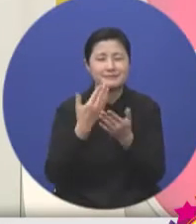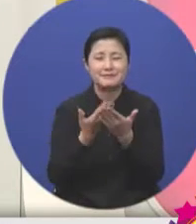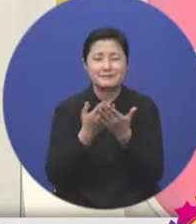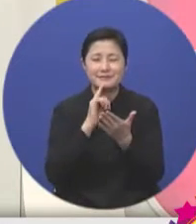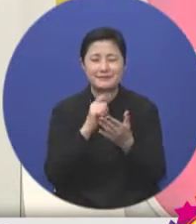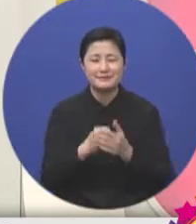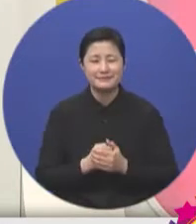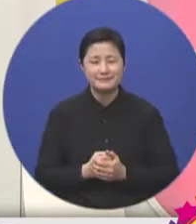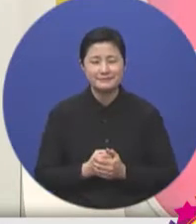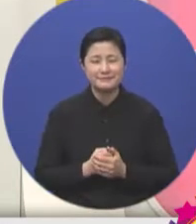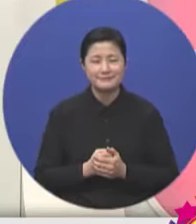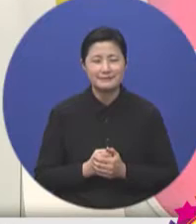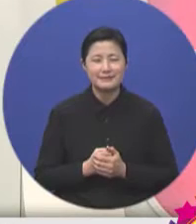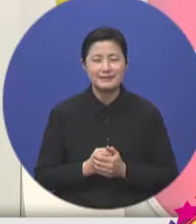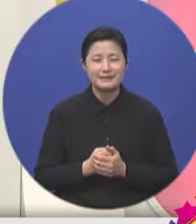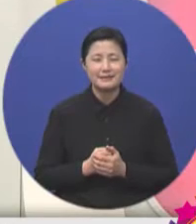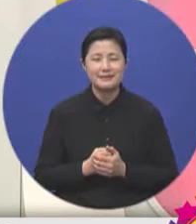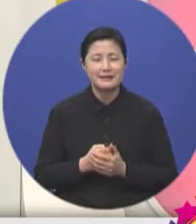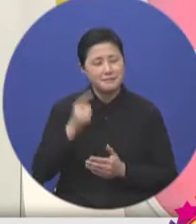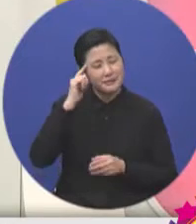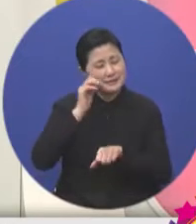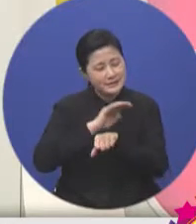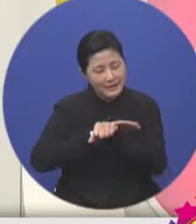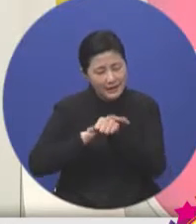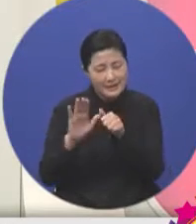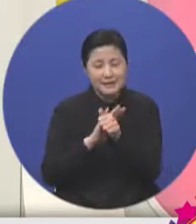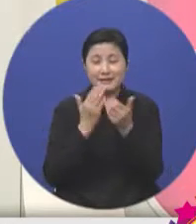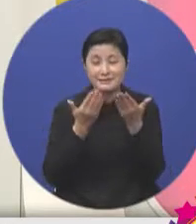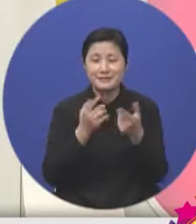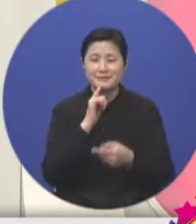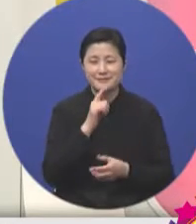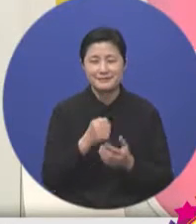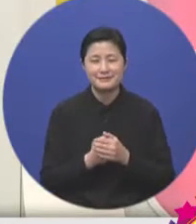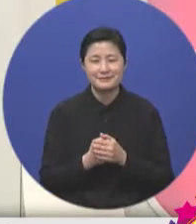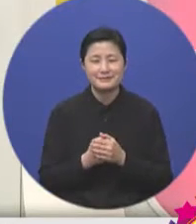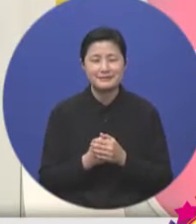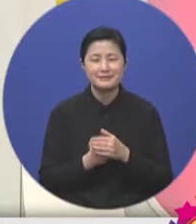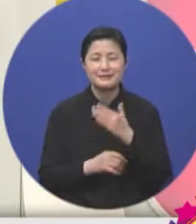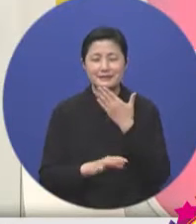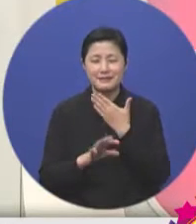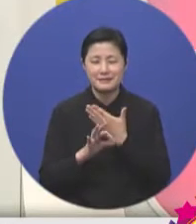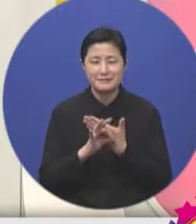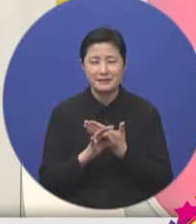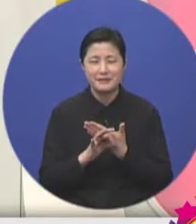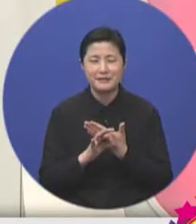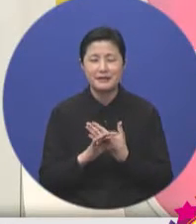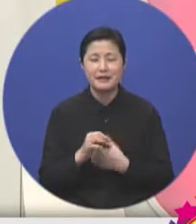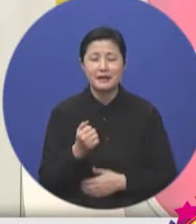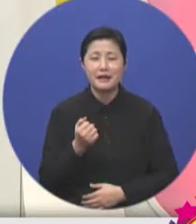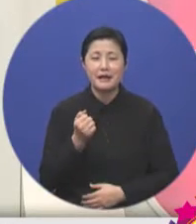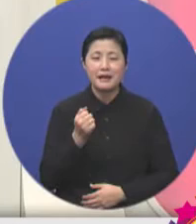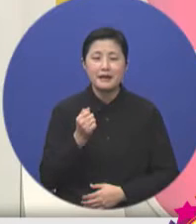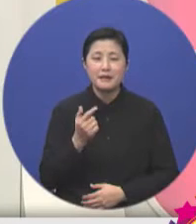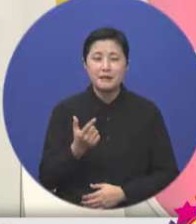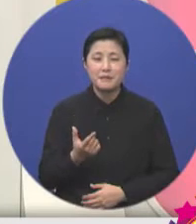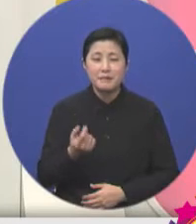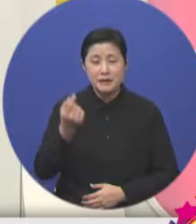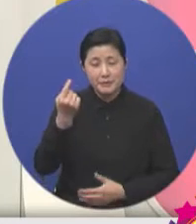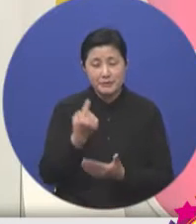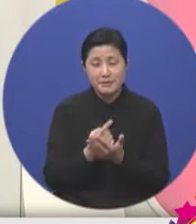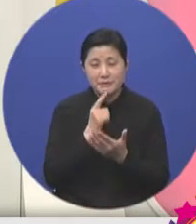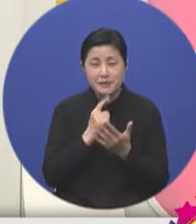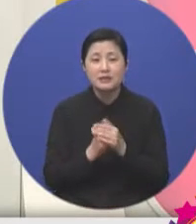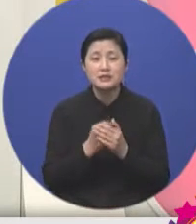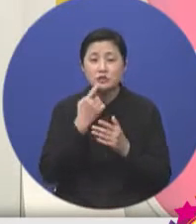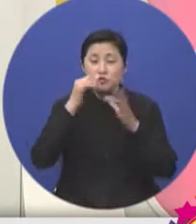네네 맞습니다. 머리 잘 잘라드리겠습니다. 네네. 자 어머님 그러면은 그 하영 하영 없어요인데.